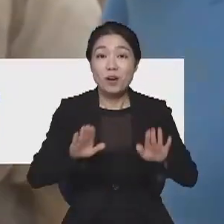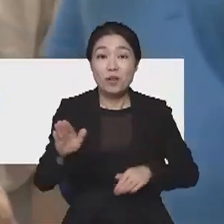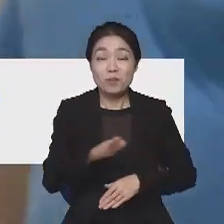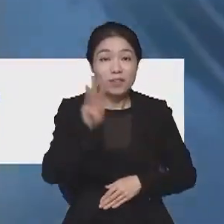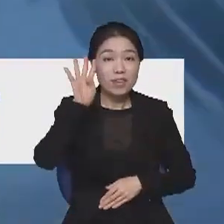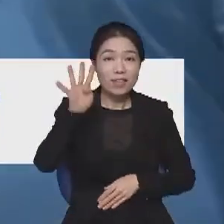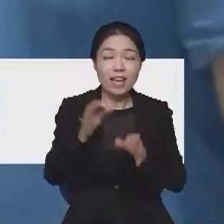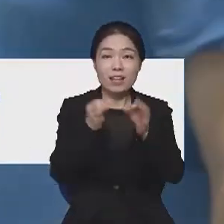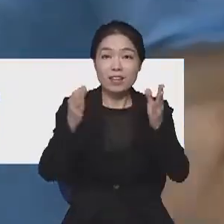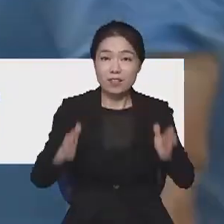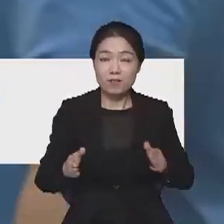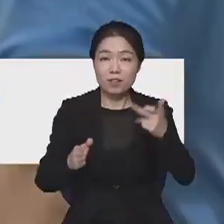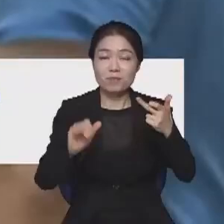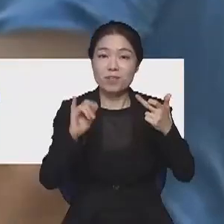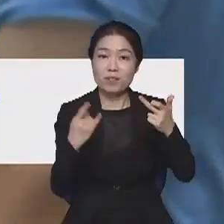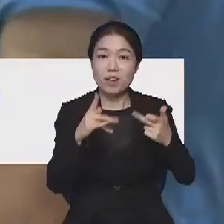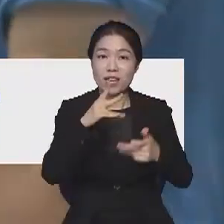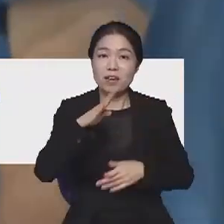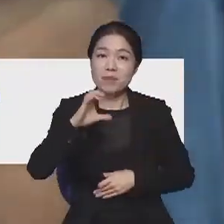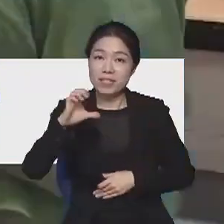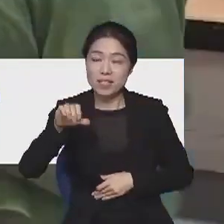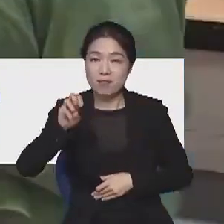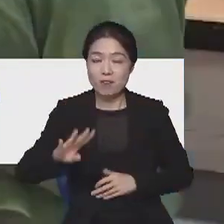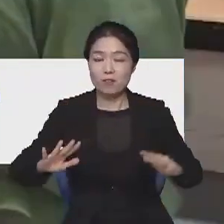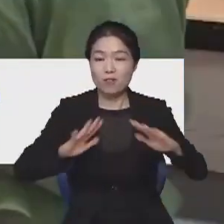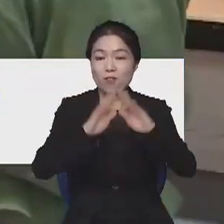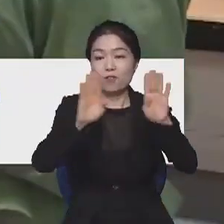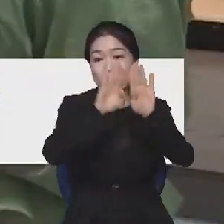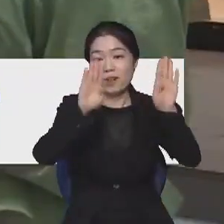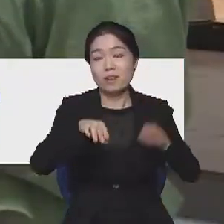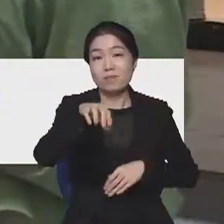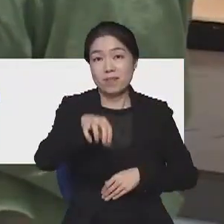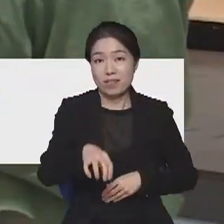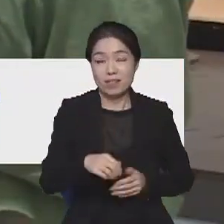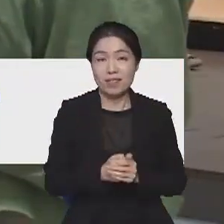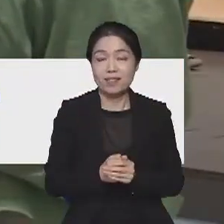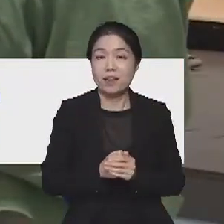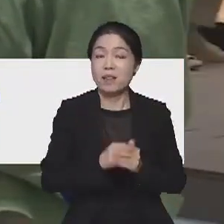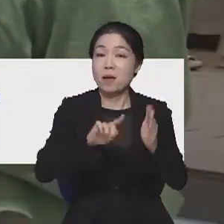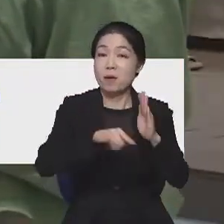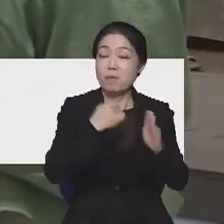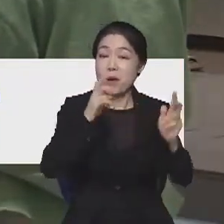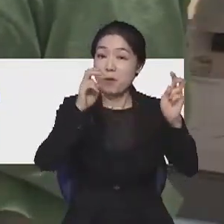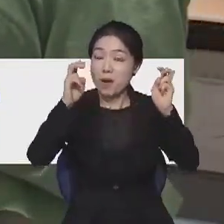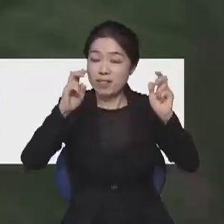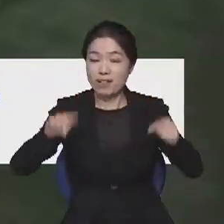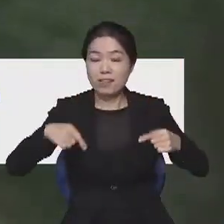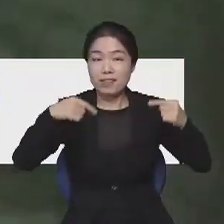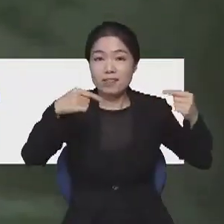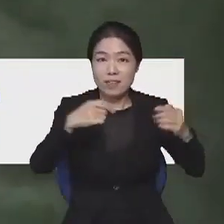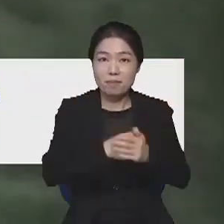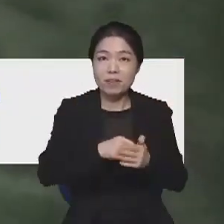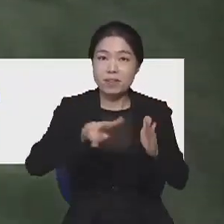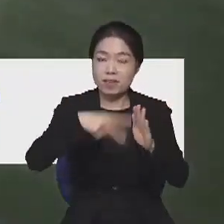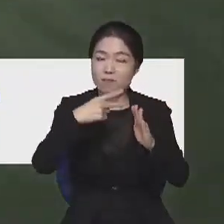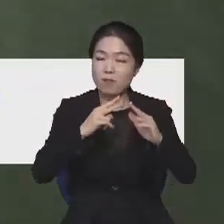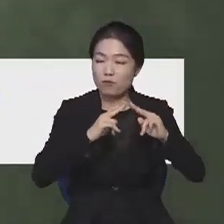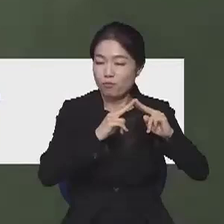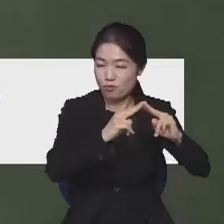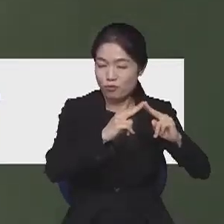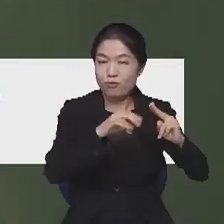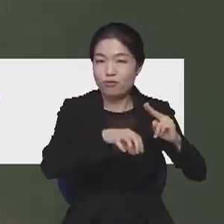오늘부터 나흘간 열리는 제17회 KBC 광주 건축박람회에서는 100여 곳의 브랜드가 참여해 200여 개의